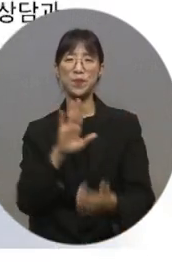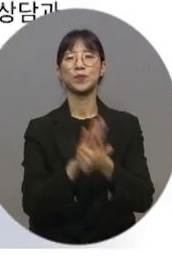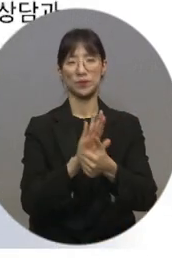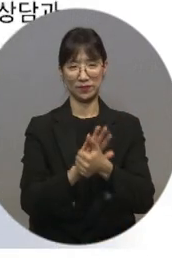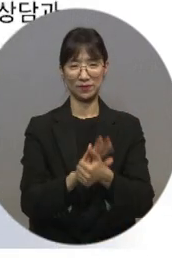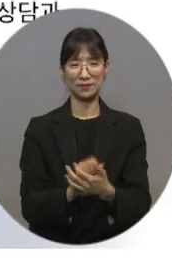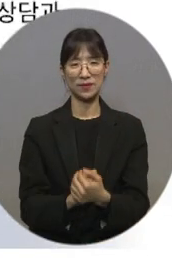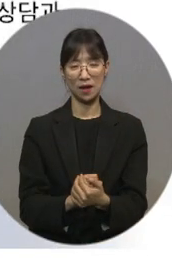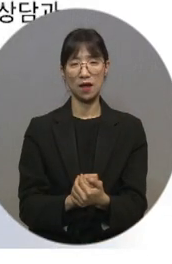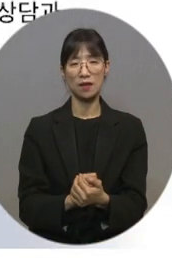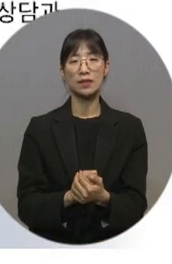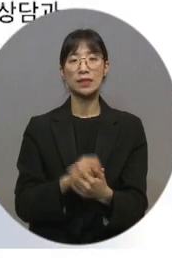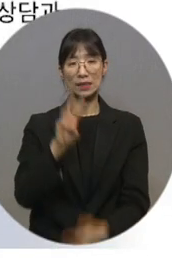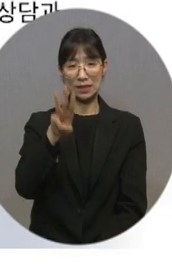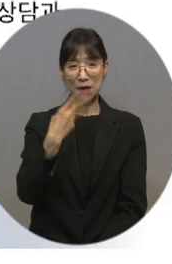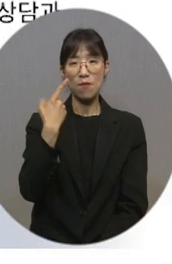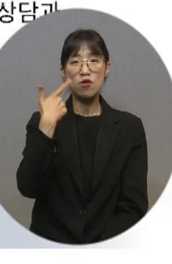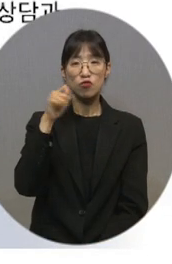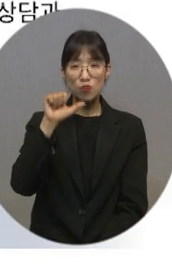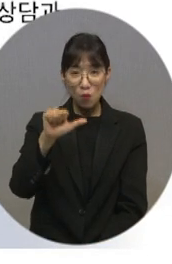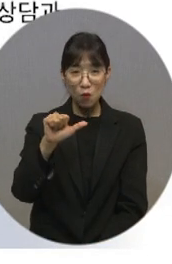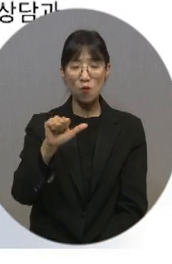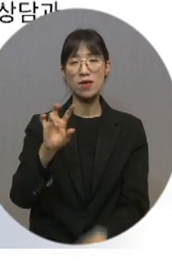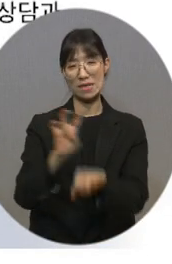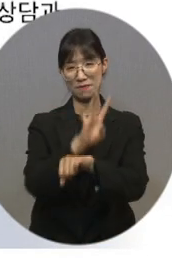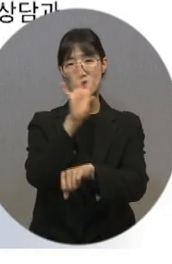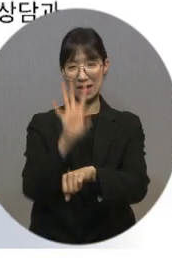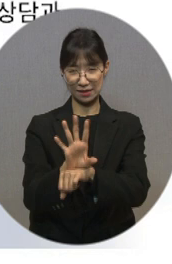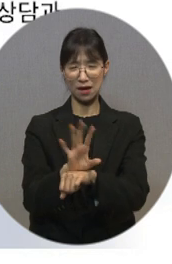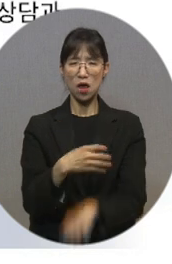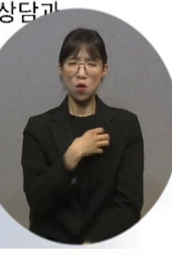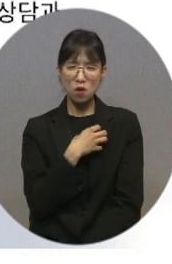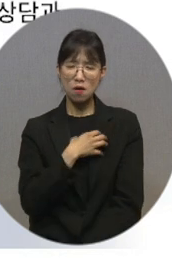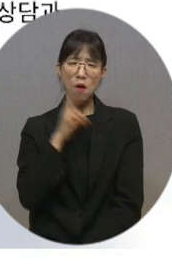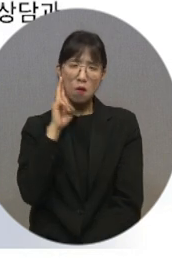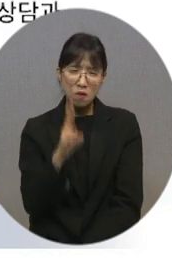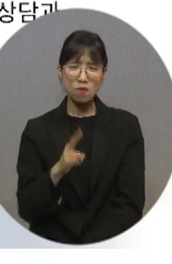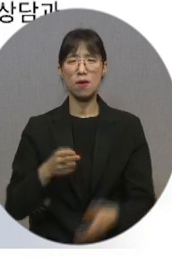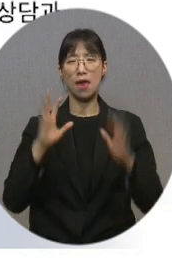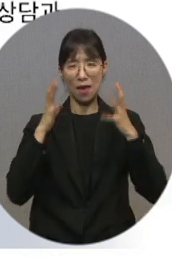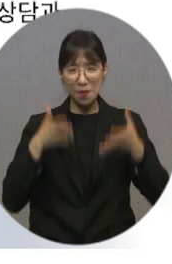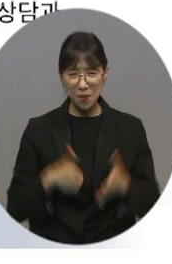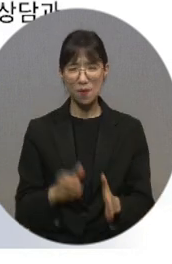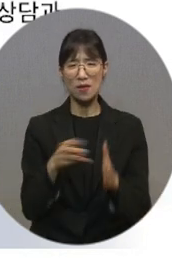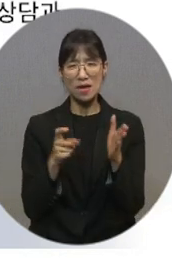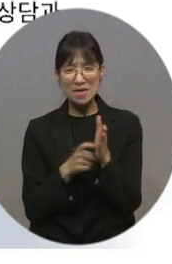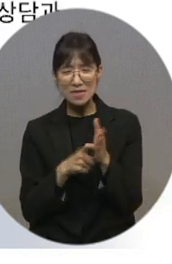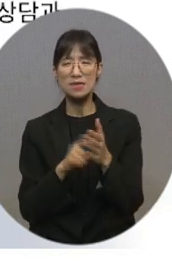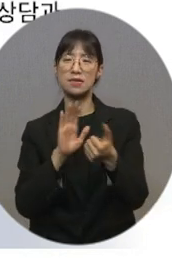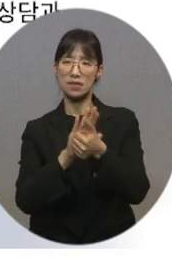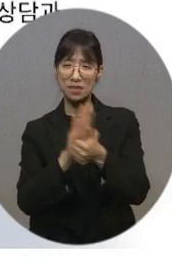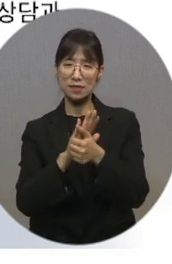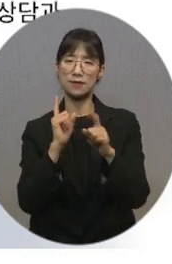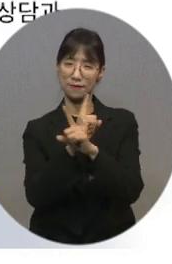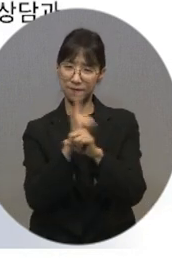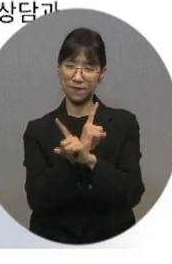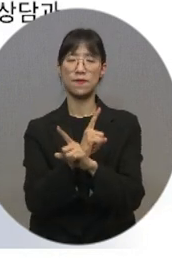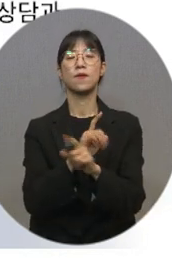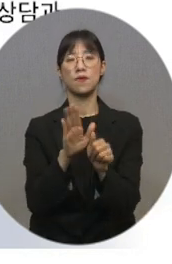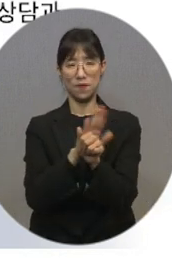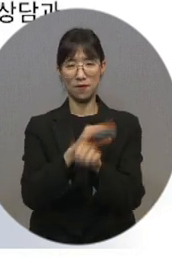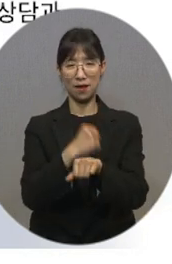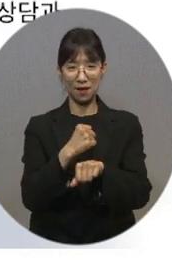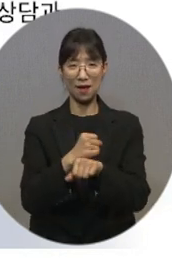2대 목동 병원은 365일 24시간 고위험 분만과 응급진료 서비스를 제공하고 각